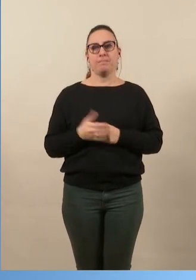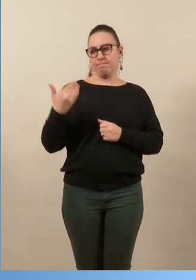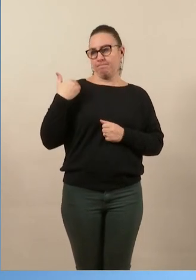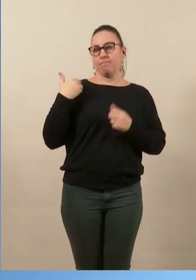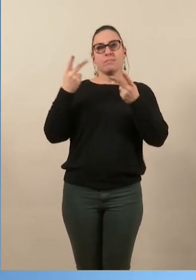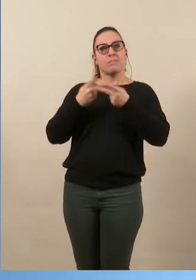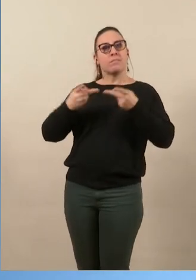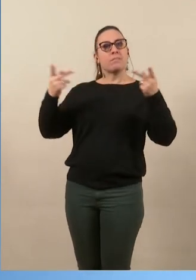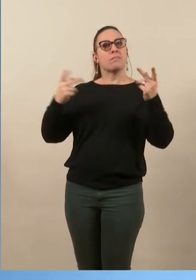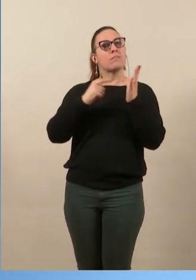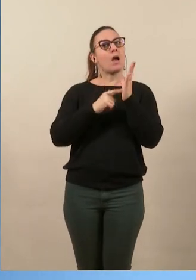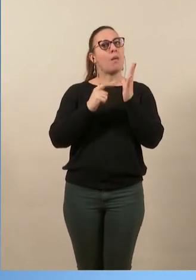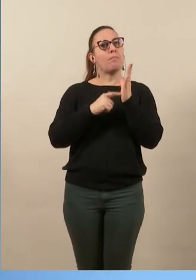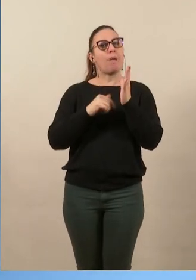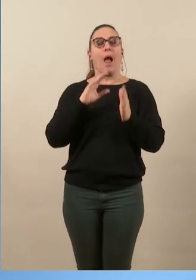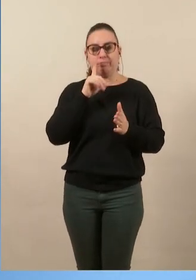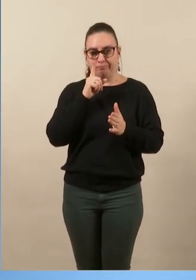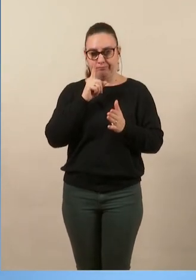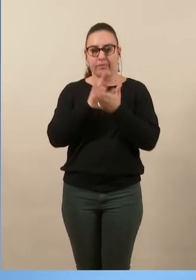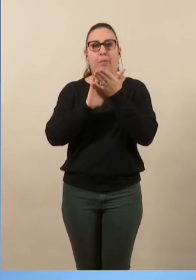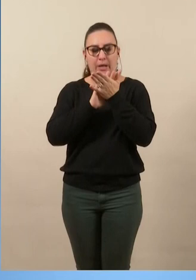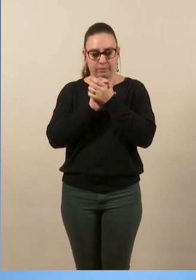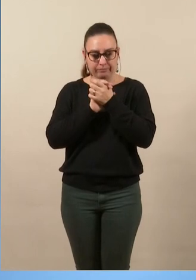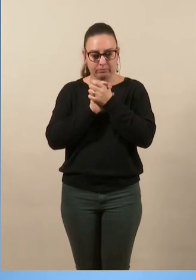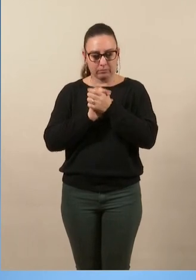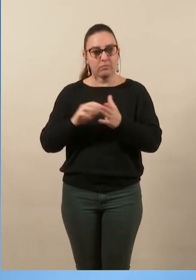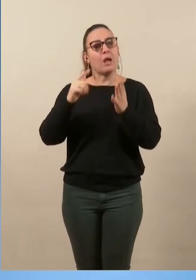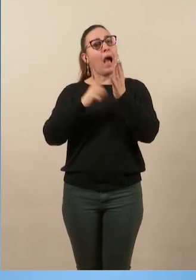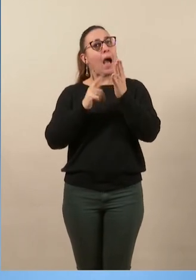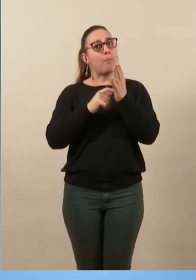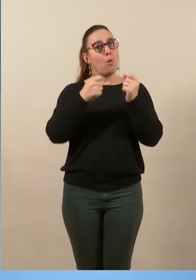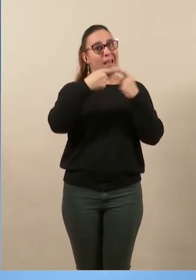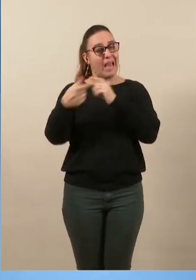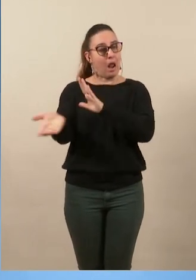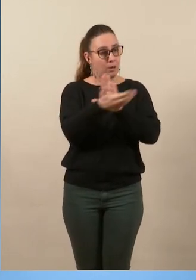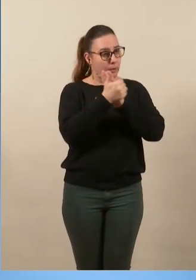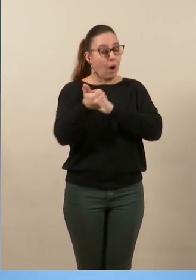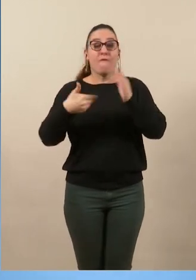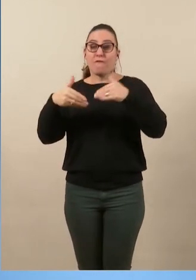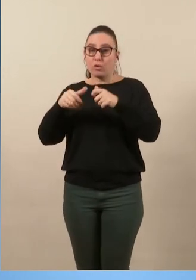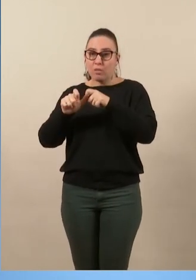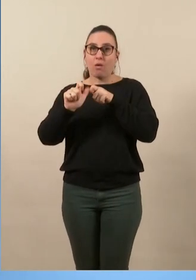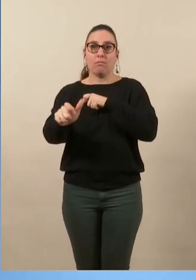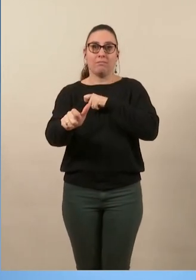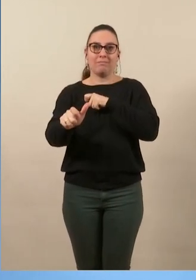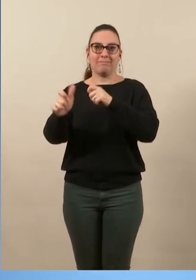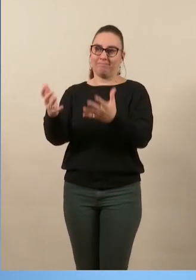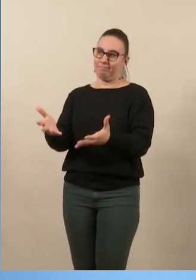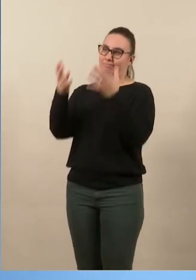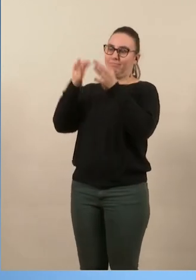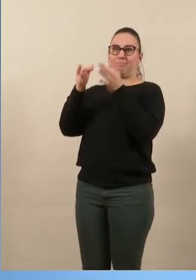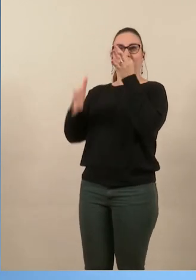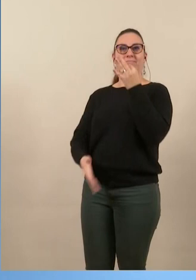que les l'impôt vous nous pardon nous avions annoncé que les impôts allaient financer du fonctionnement vous en faites aujourd'hui la démonstration